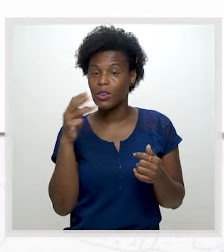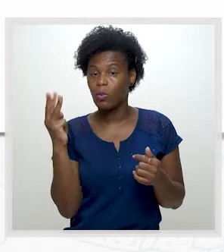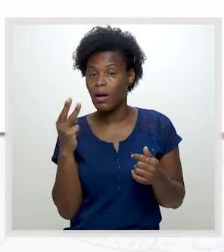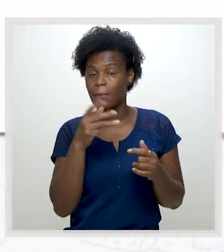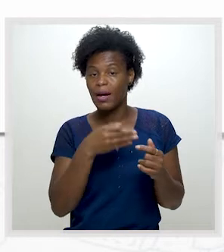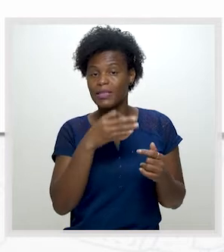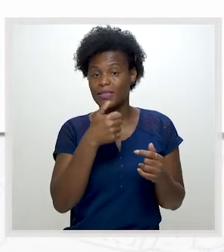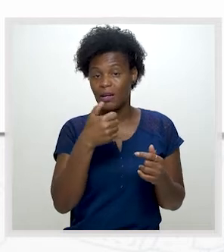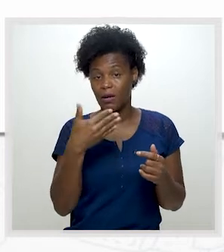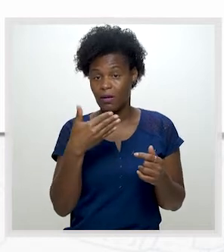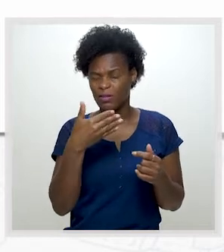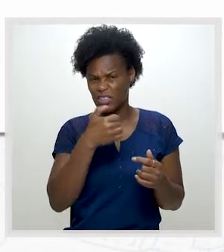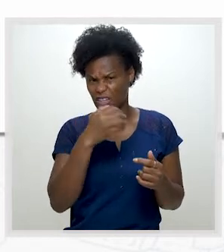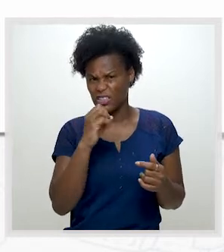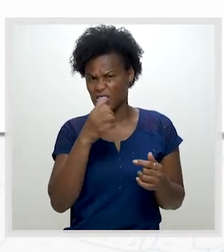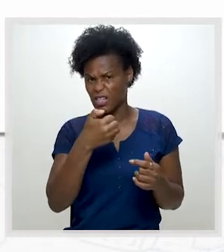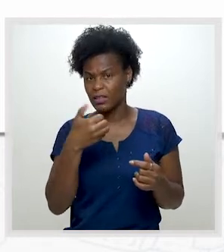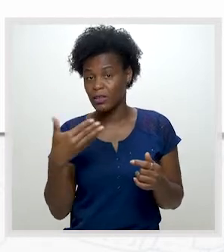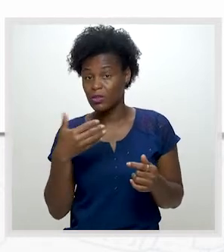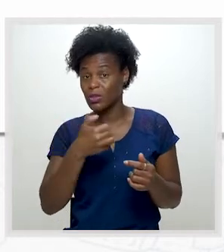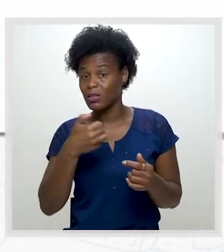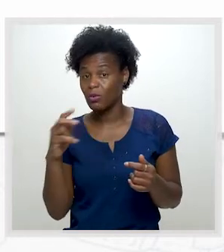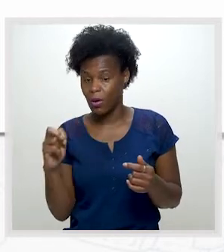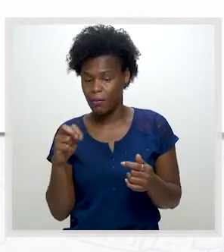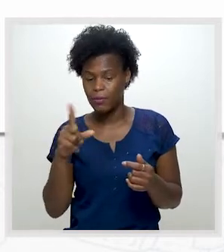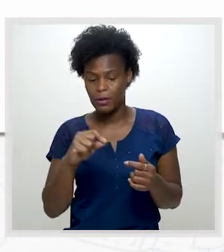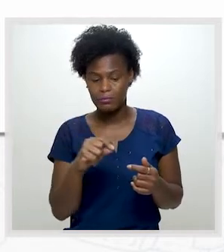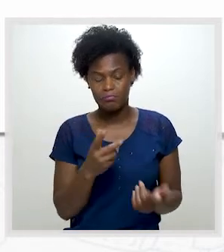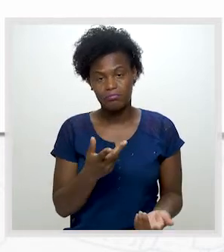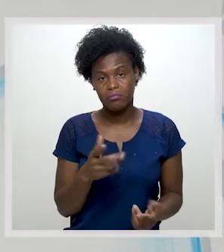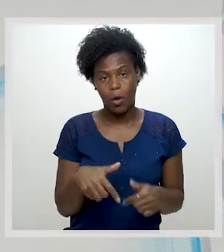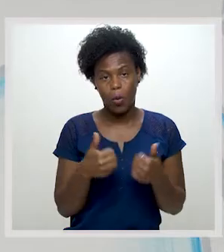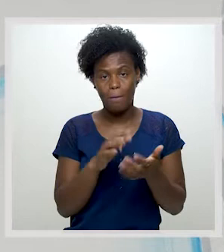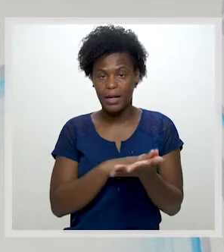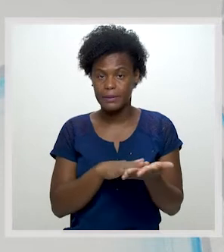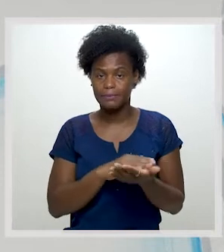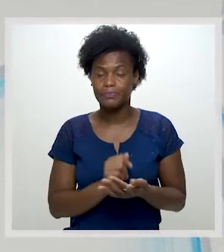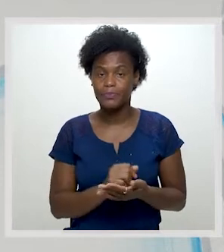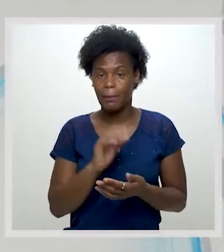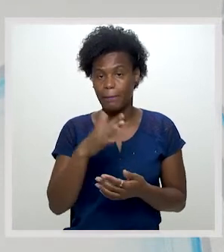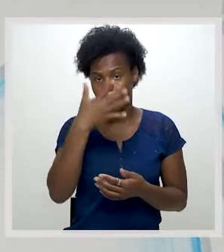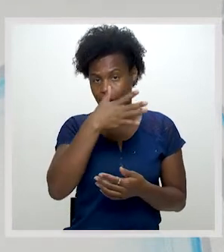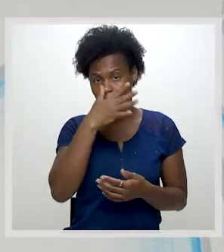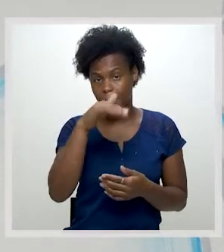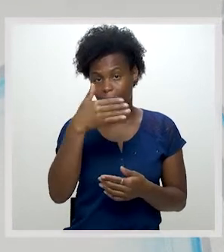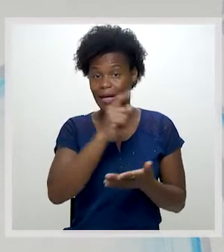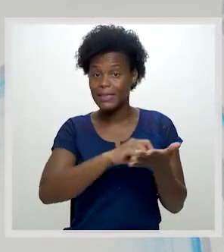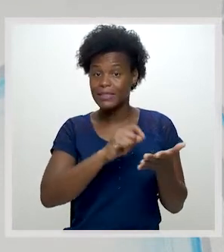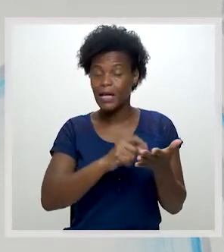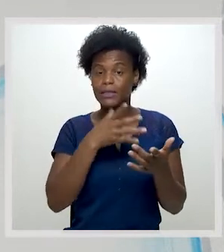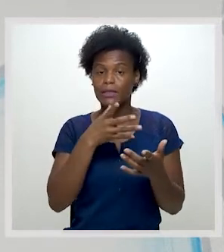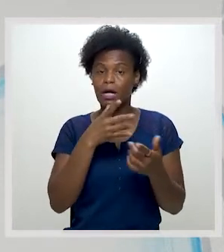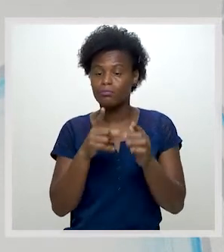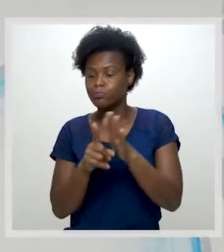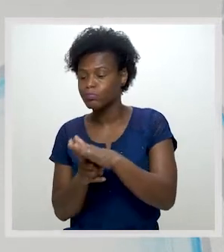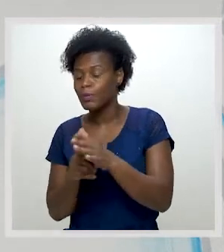50, 51 et 53. Et aussi arrobase. Pour la première activité, nous allons faire un exercice de